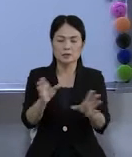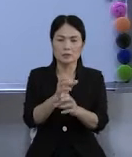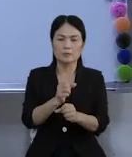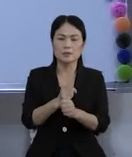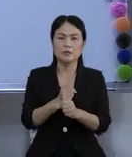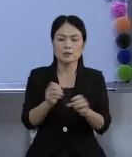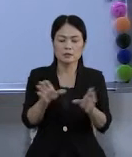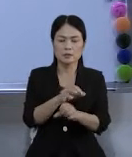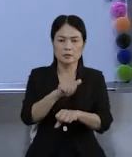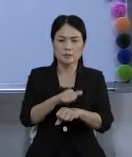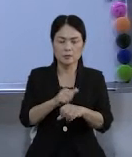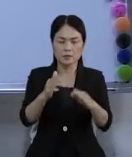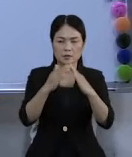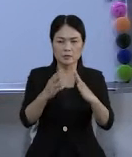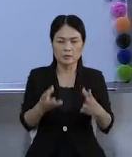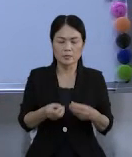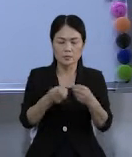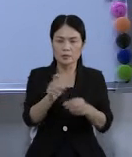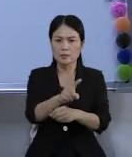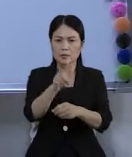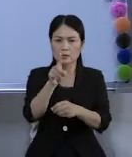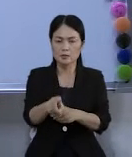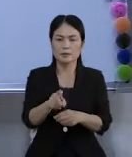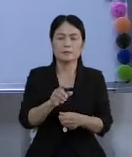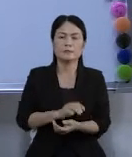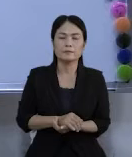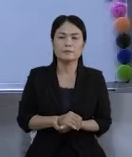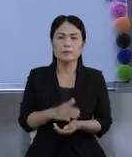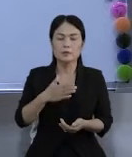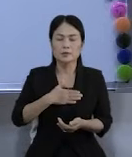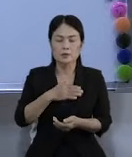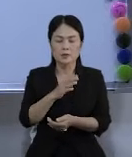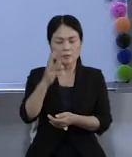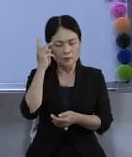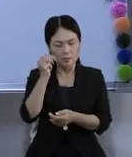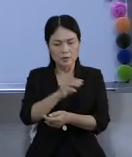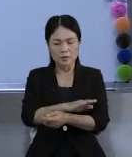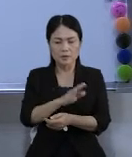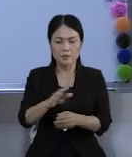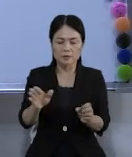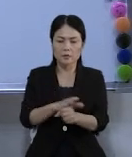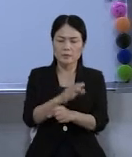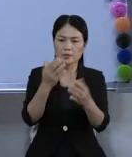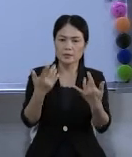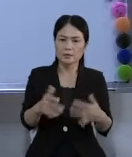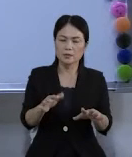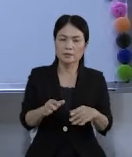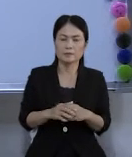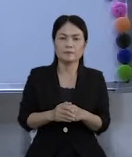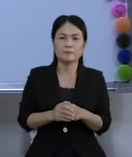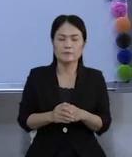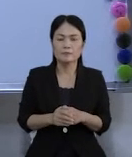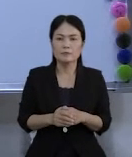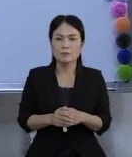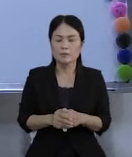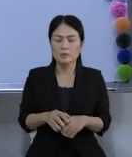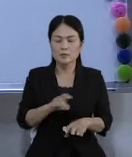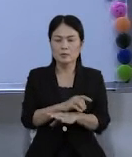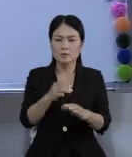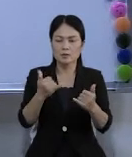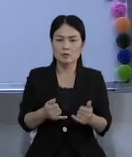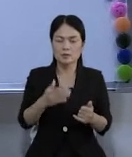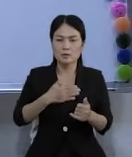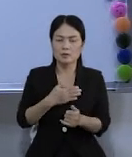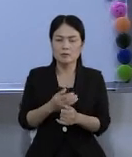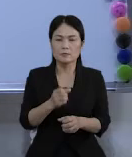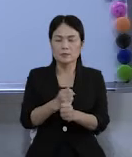bán bóng pinh cái cáp tê hỏi nịa cổ hai rửa nấu. Nịa cổ sân khâm tha con bóng pinh hai hai. Nhưng chẳng xâm rạp nửa bên ní,